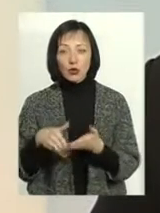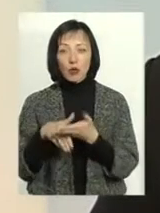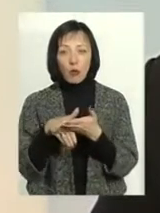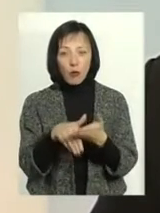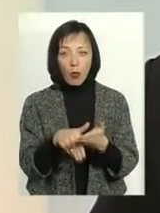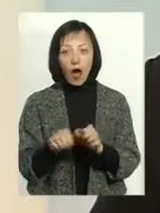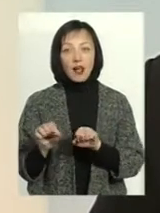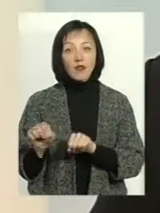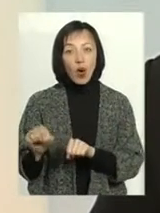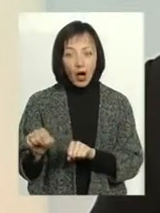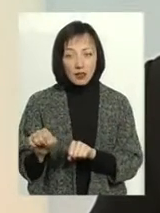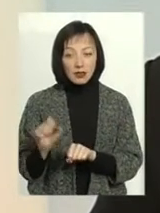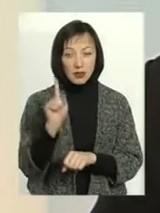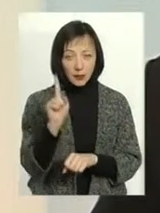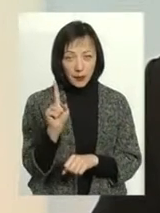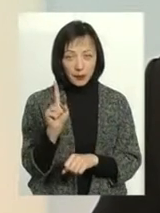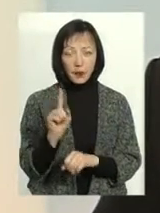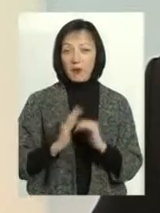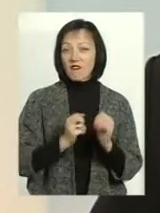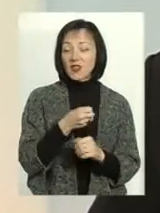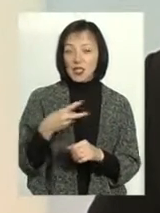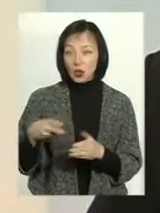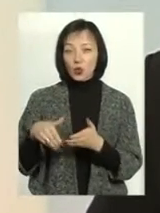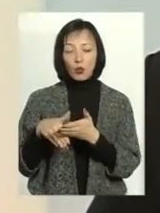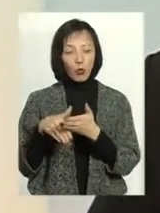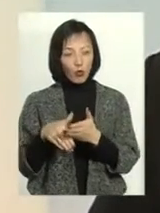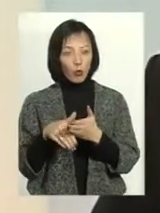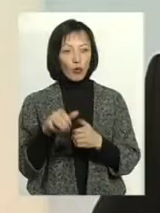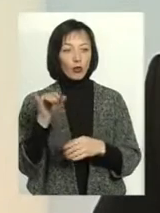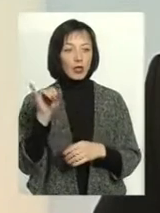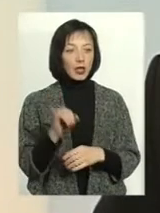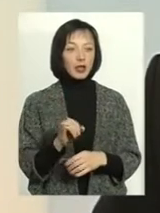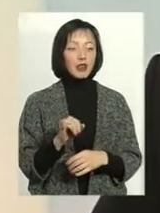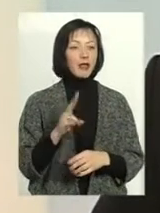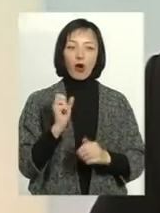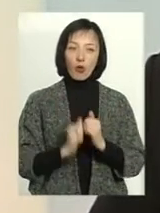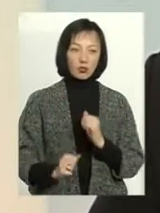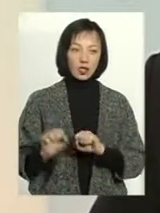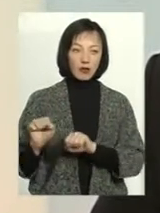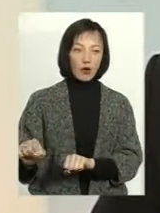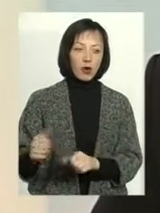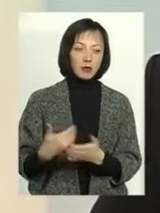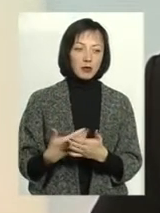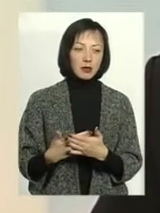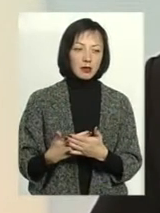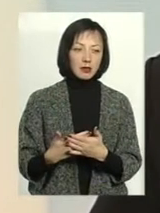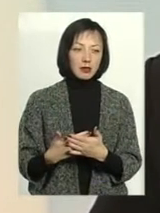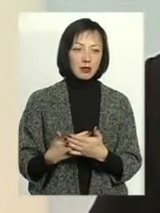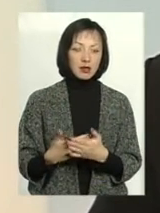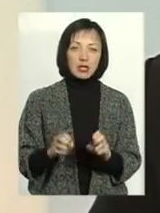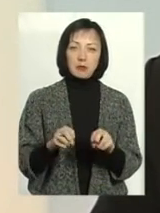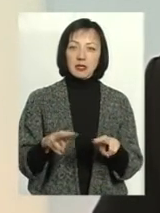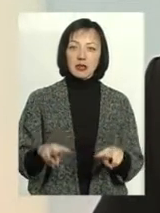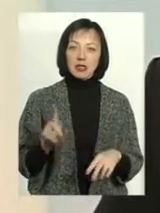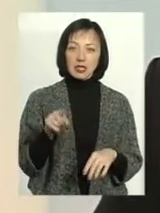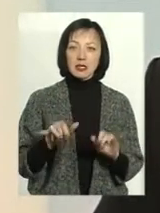допомогою адвоката, саме професійною допомогою. Ну, і теж ж не кожен адвокат, можливо, спеціалізується